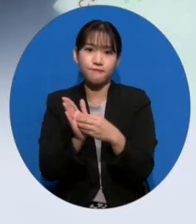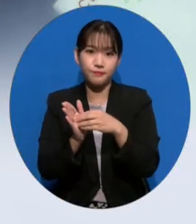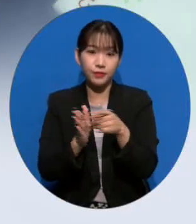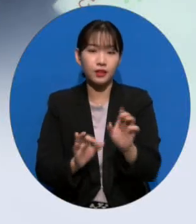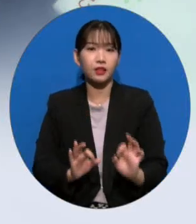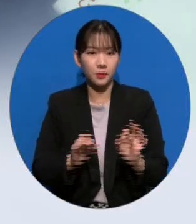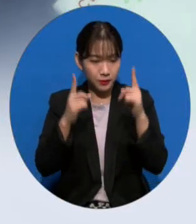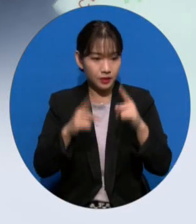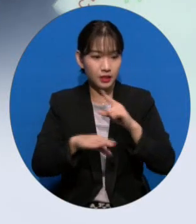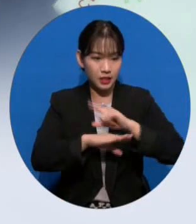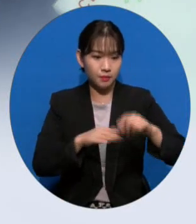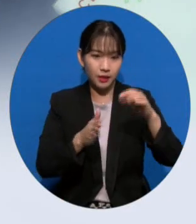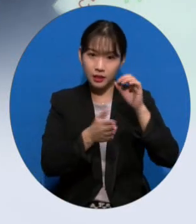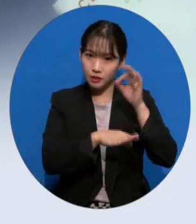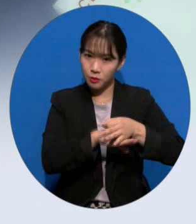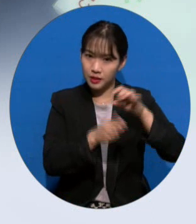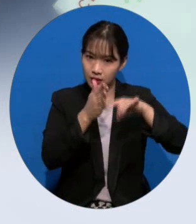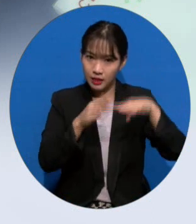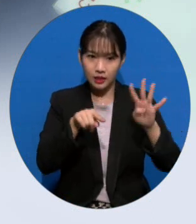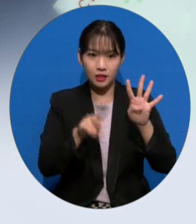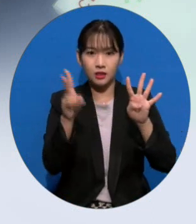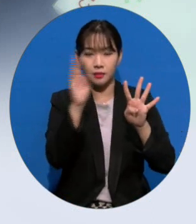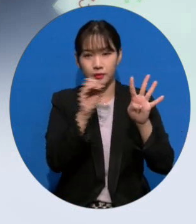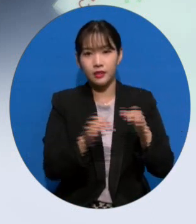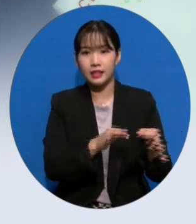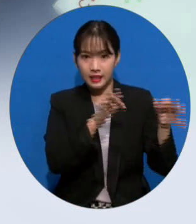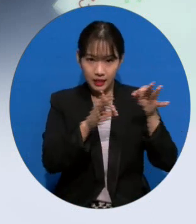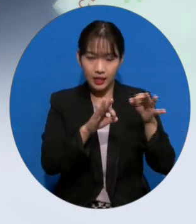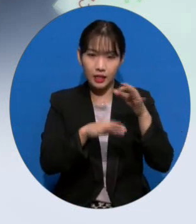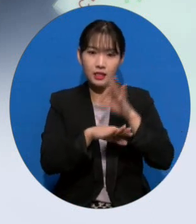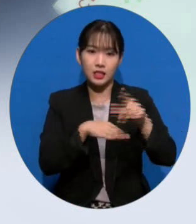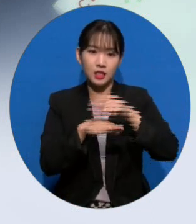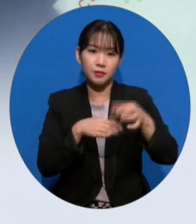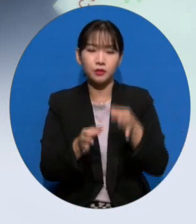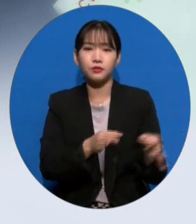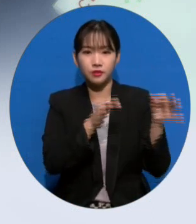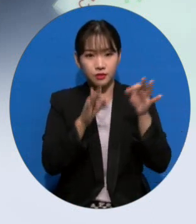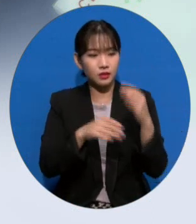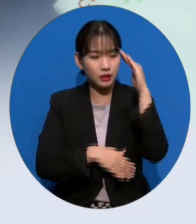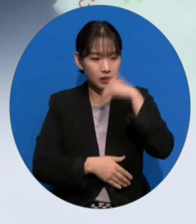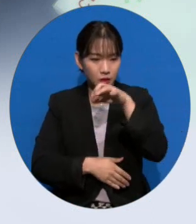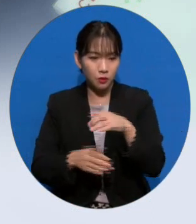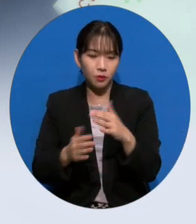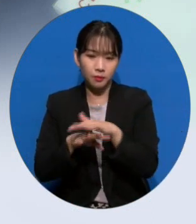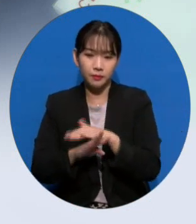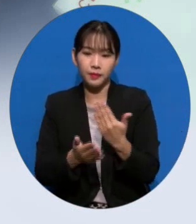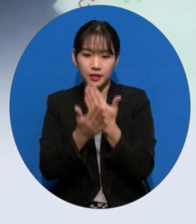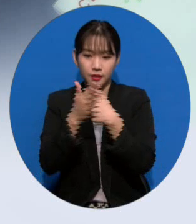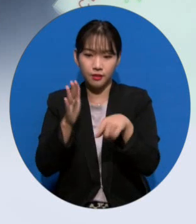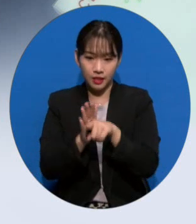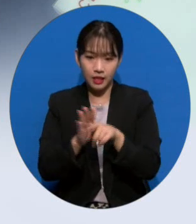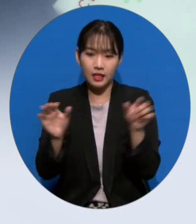이와 함께 지방 소비세는 4.3% 인상해 지방 재정을 늘리고 낙후 지역 인프라 개선을 위한 지역 소멸